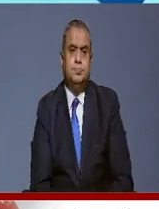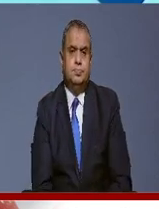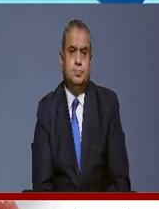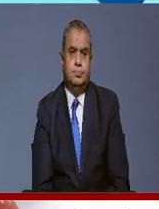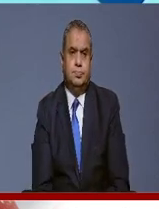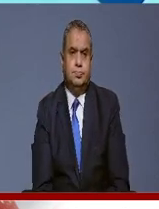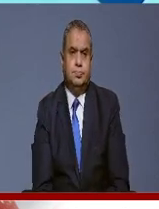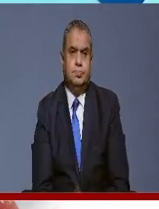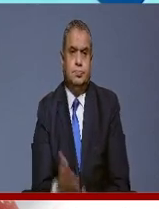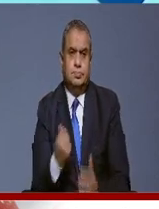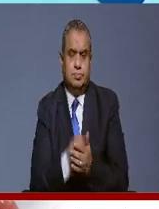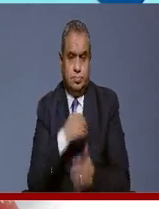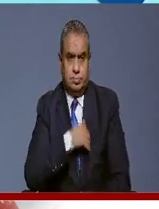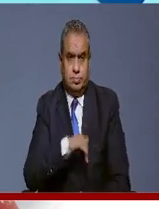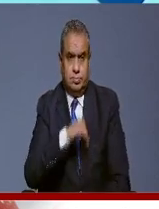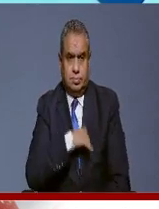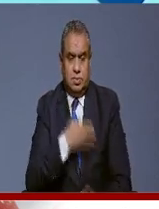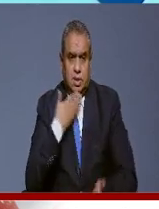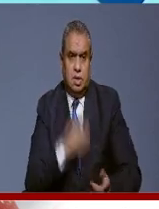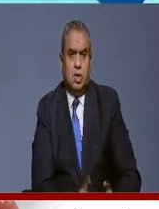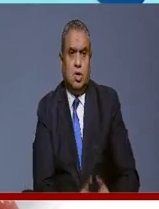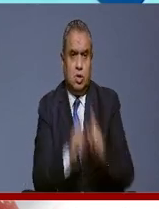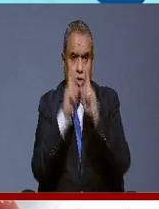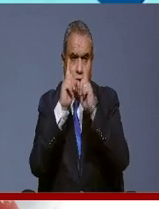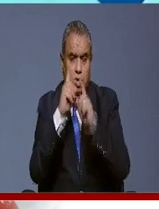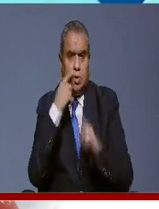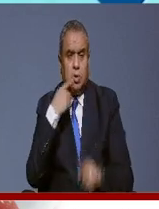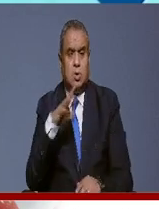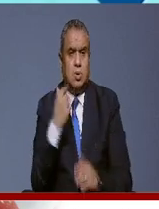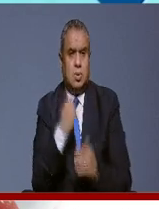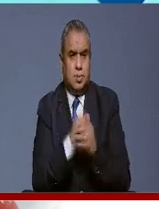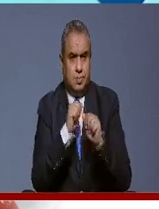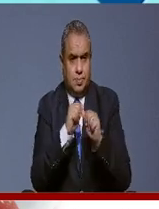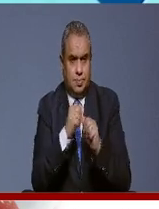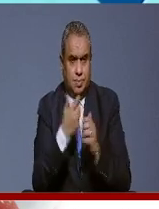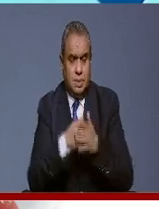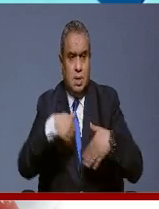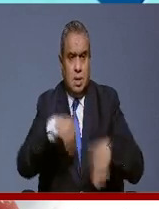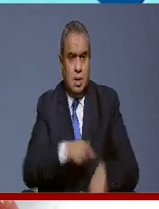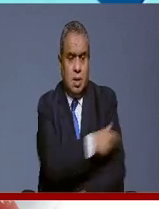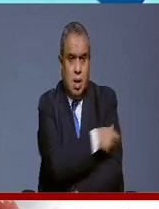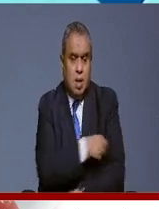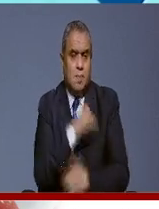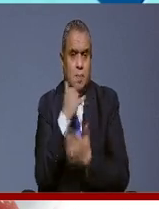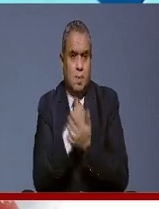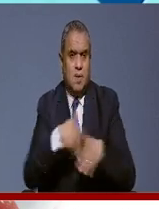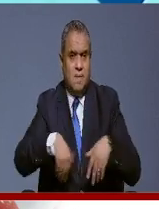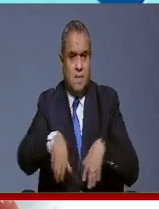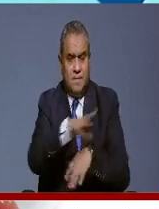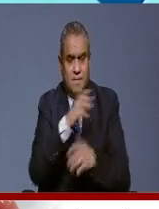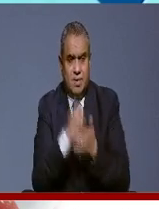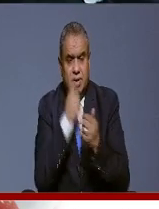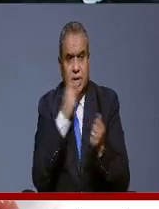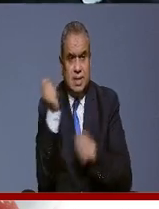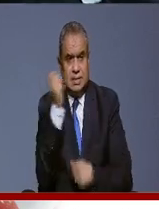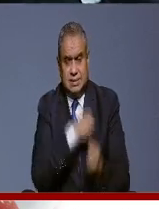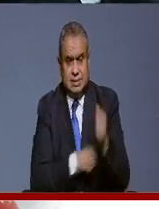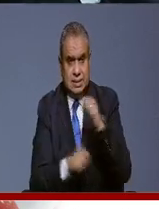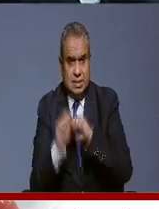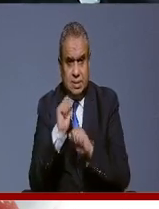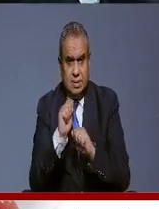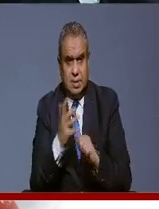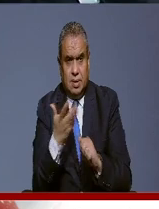يعني بالإنابة عن كل زملائي أعضاء مجلس الإدارة، أعضاء مجلس إدارة الغرف، كل الصناعيين،